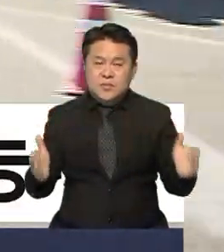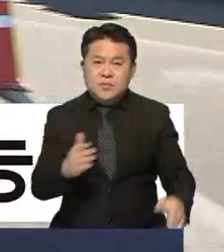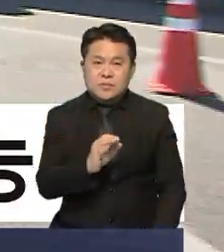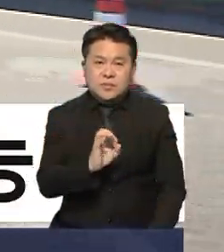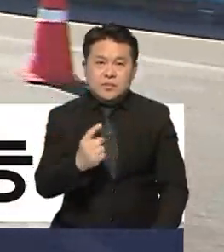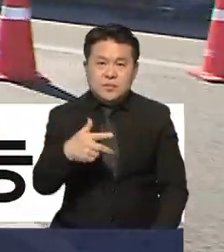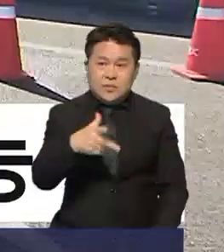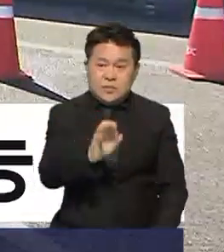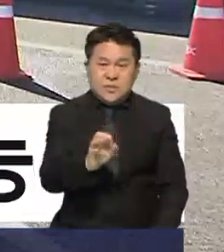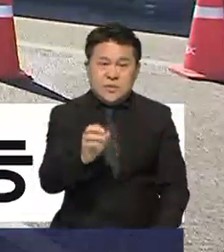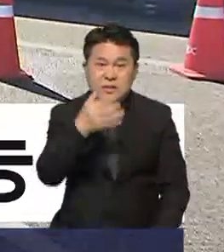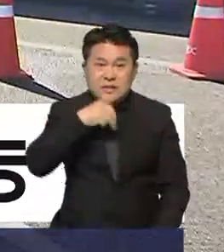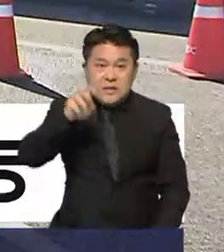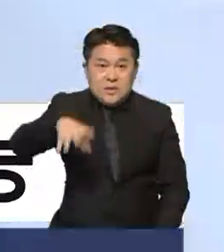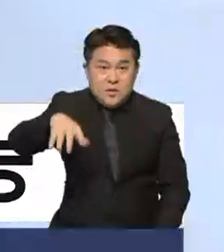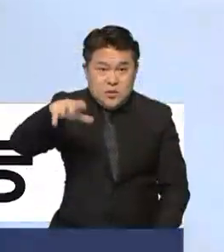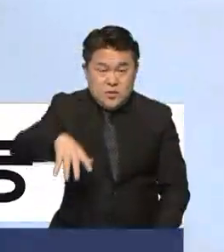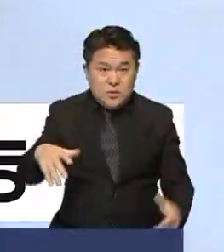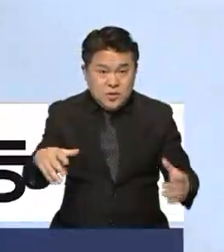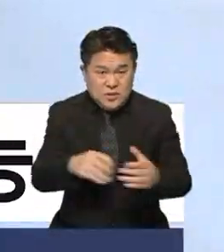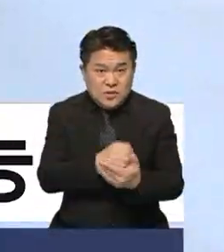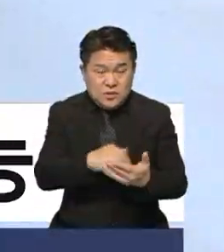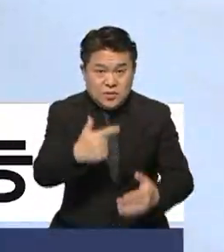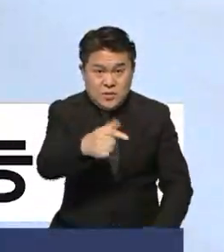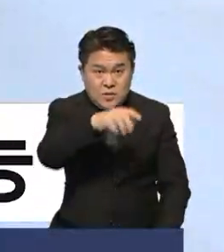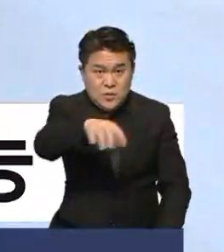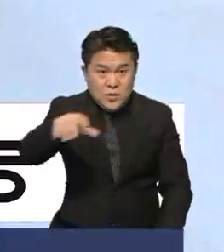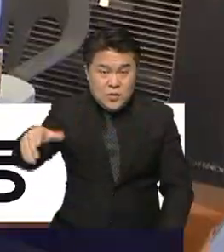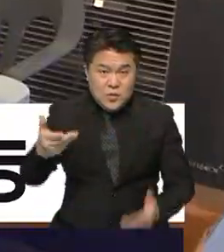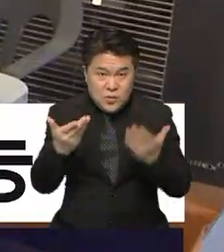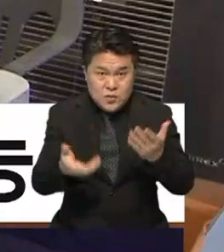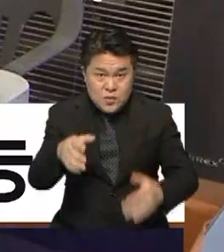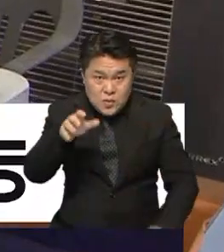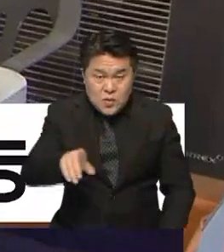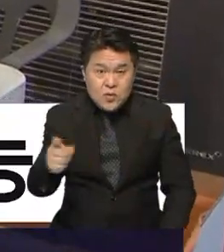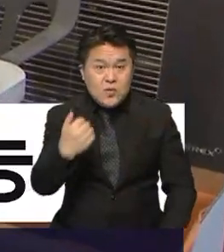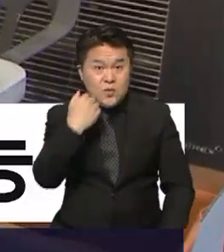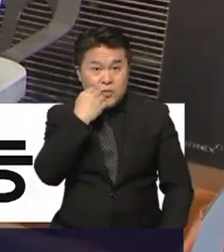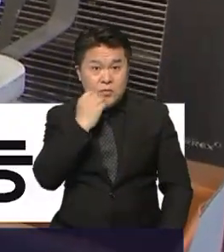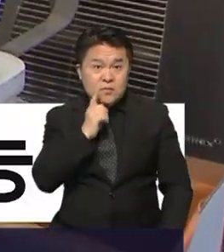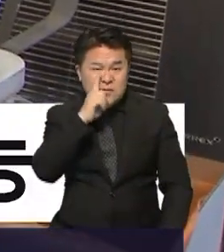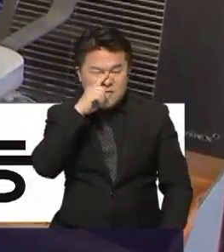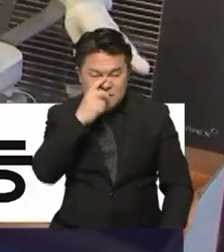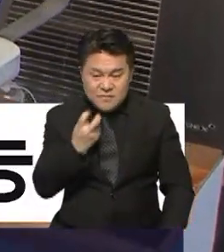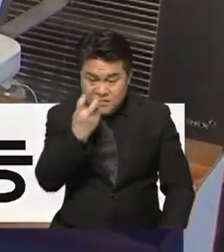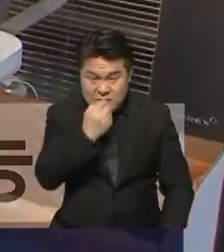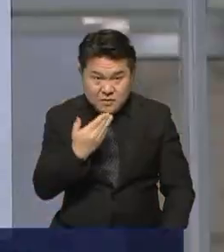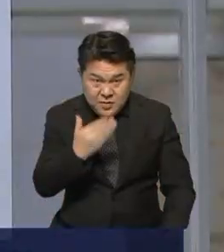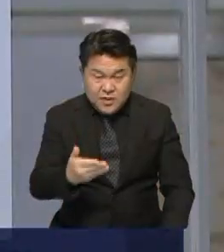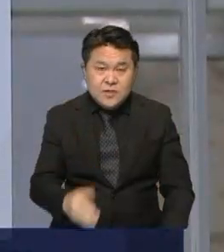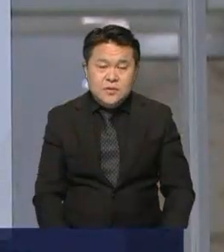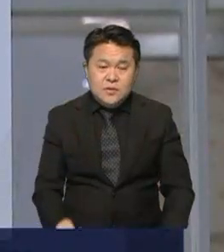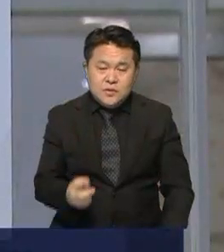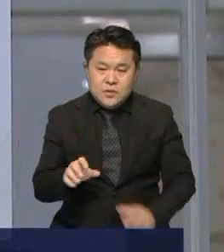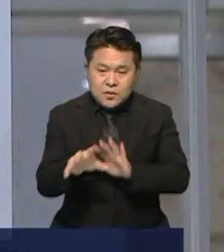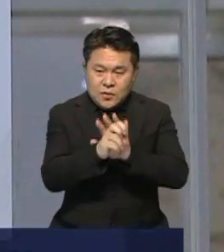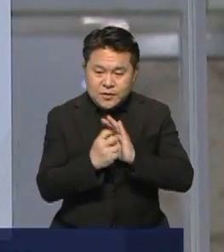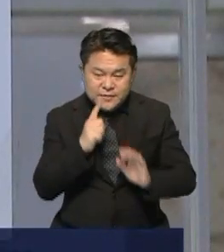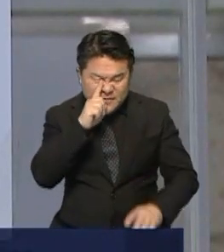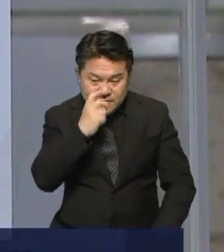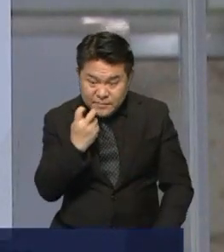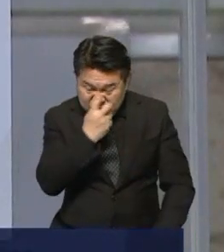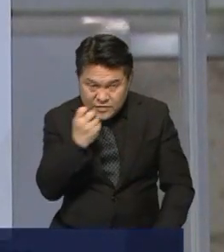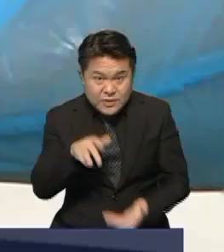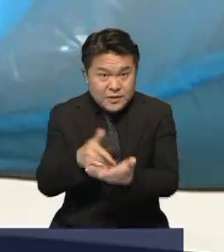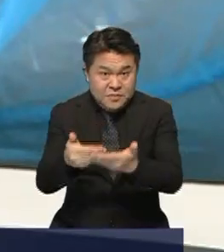등 6개 고속도로 휴게소에선 누구나 PCR 검사를 받을 수 있습니다. 코로나 검사와 약 처방을 받을